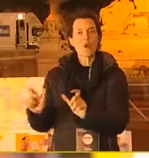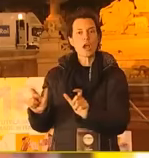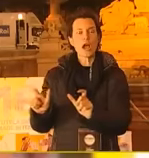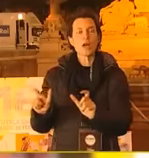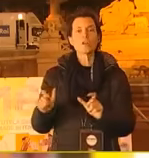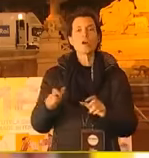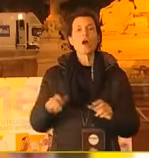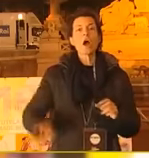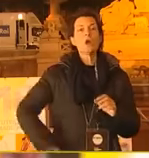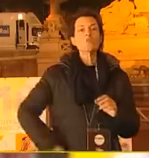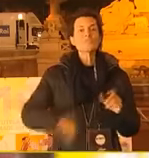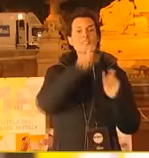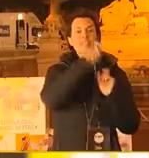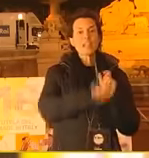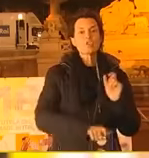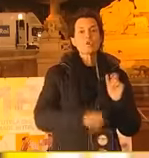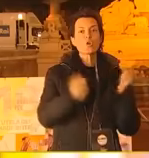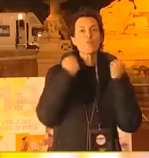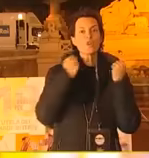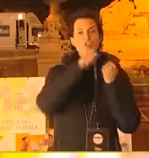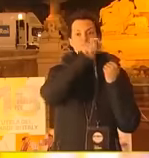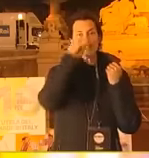Italia perché ha osato...